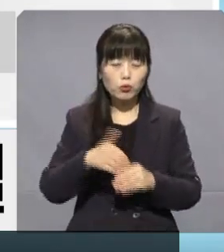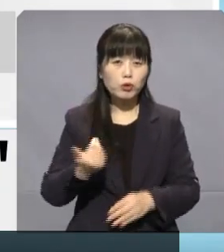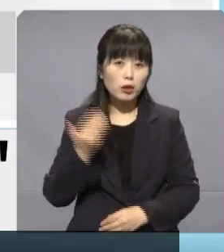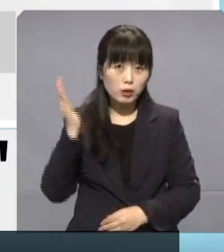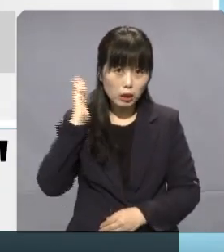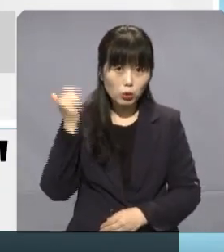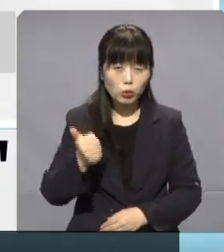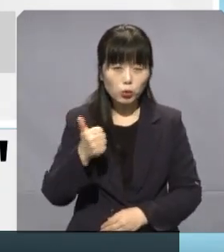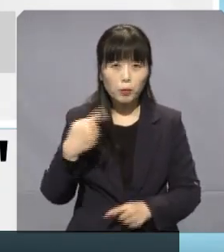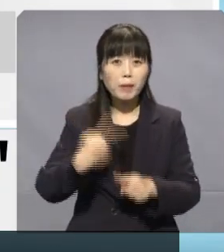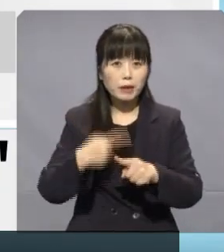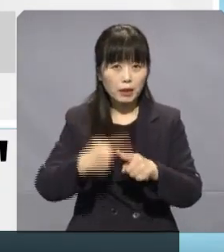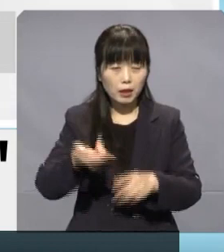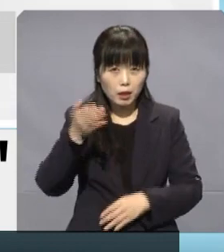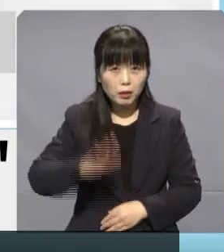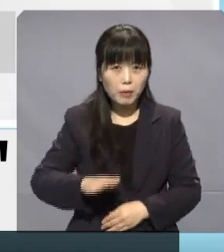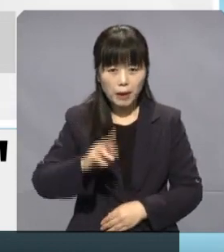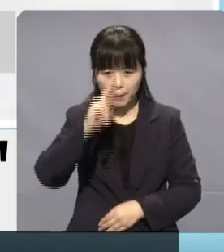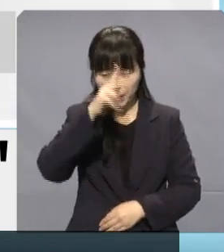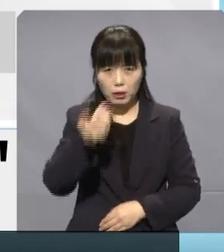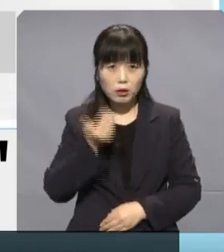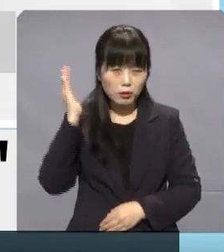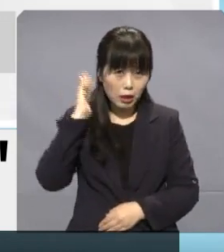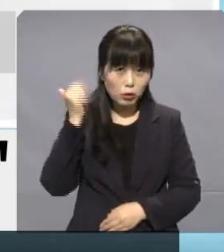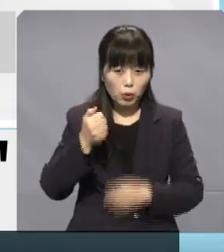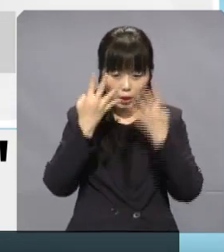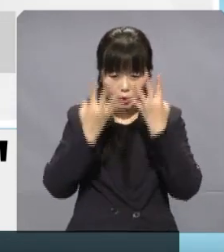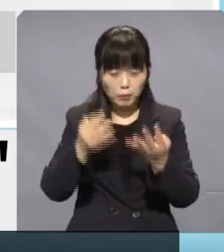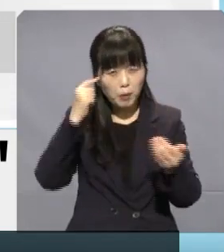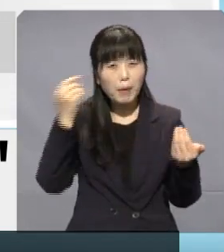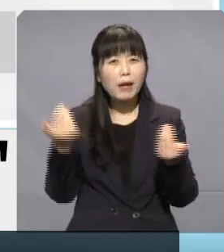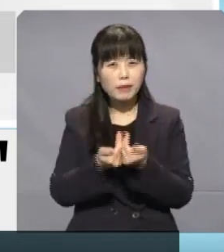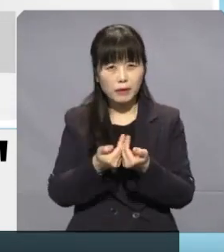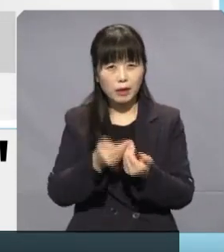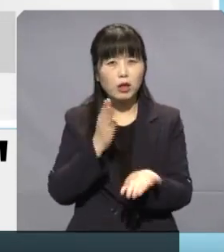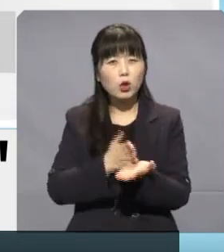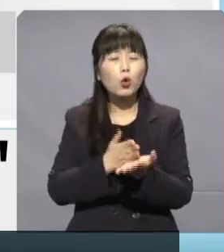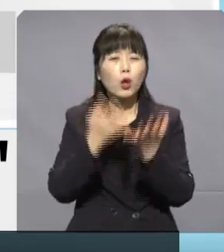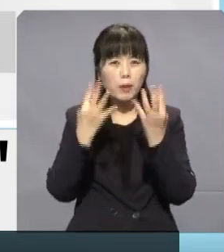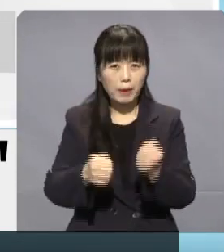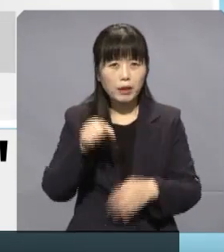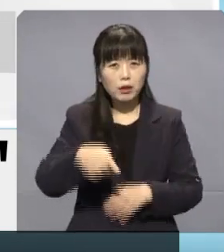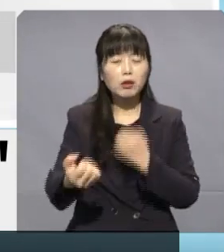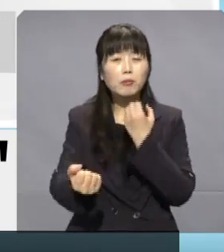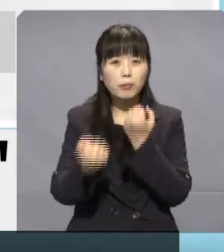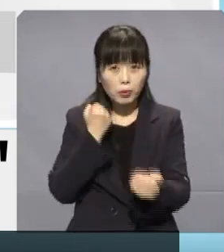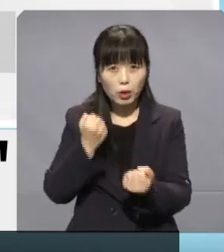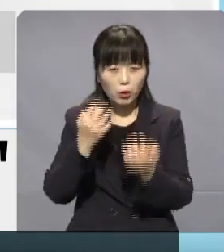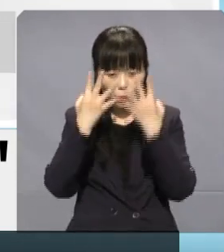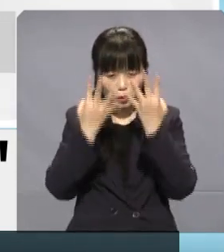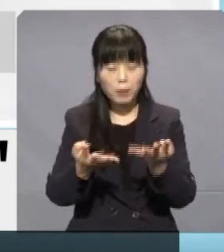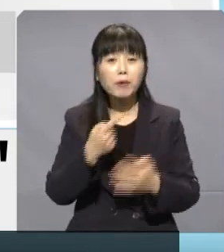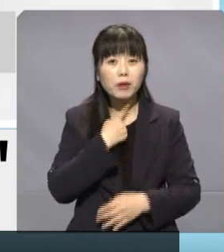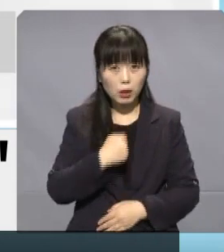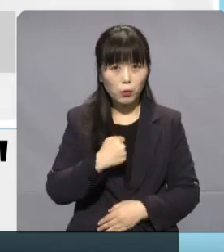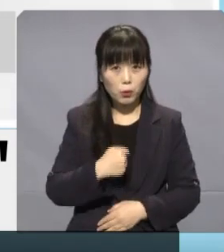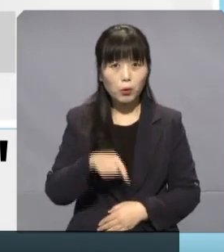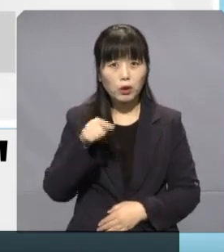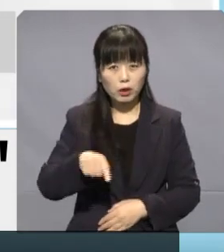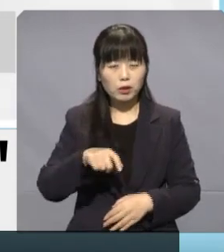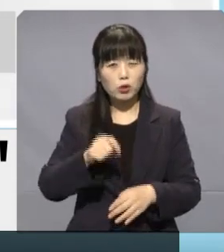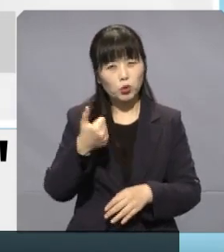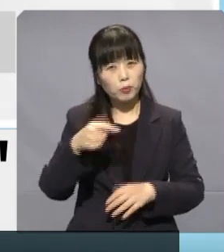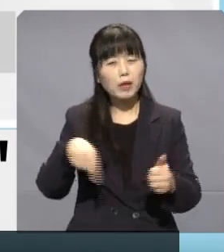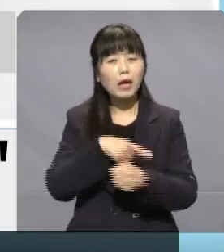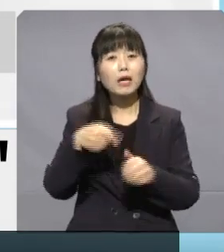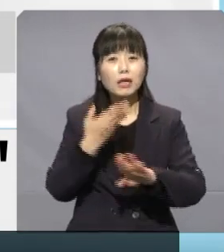대통령도 마찬가지였습니다만 박근혜 전 대통령에 대한 사면 반대가 여론이 더 높았습니다. 그럼에도 불구하고 사면을 했었고 물론 그때는 진영이 약간